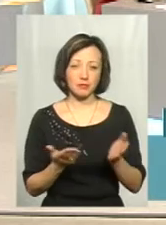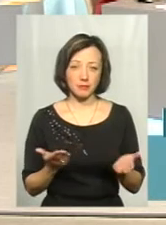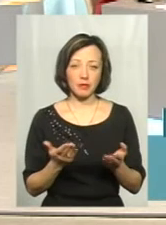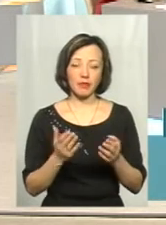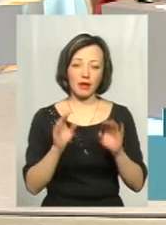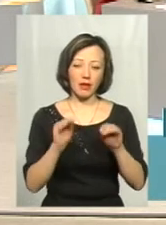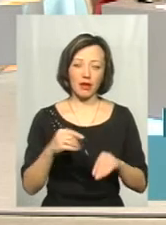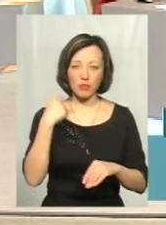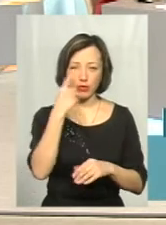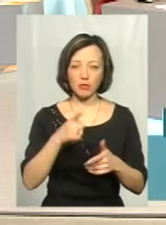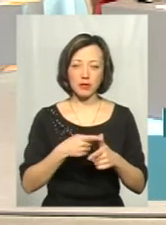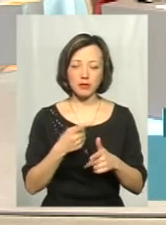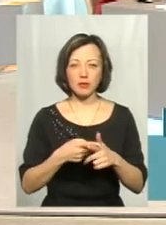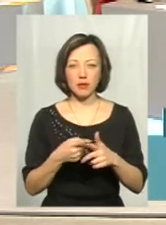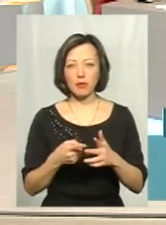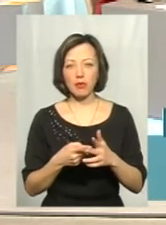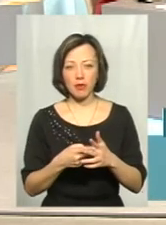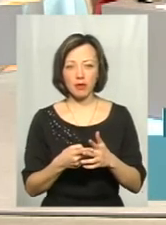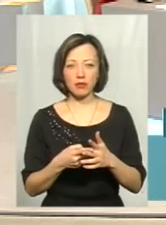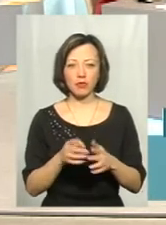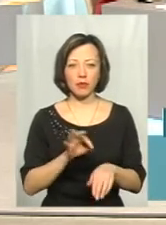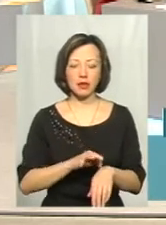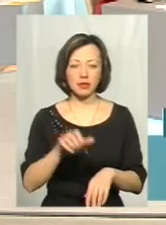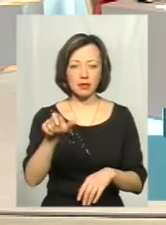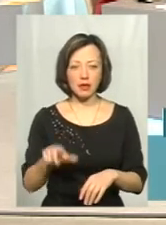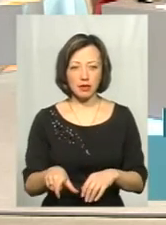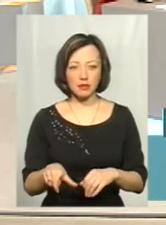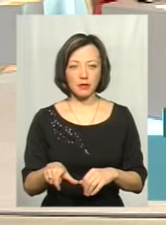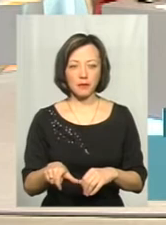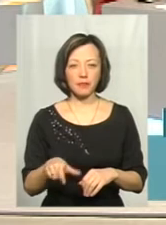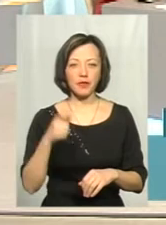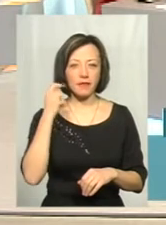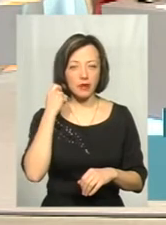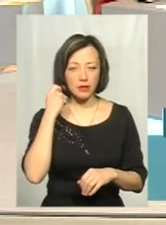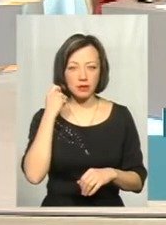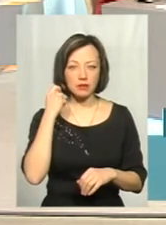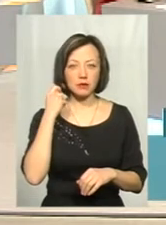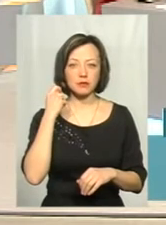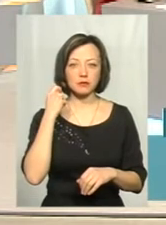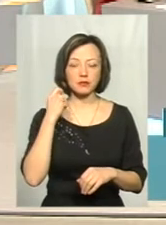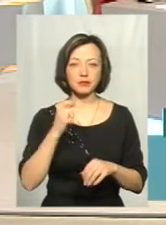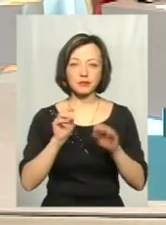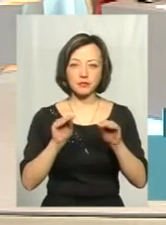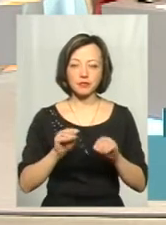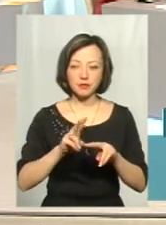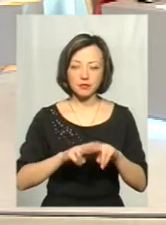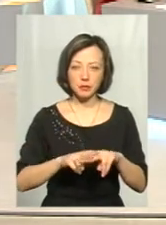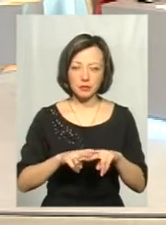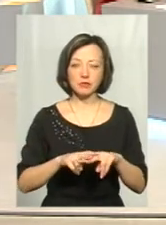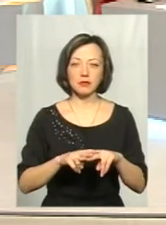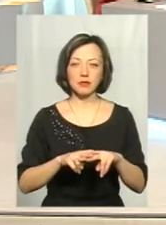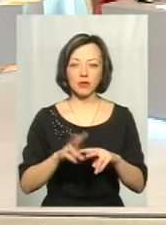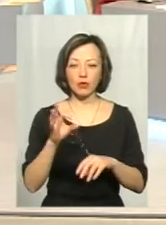Дані про особу, це прізвище, ім'я та по батькові пацієнта, вік, дані паспорта